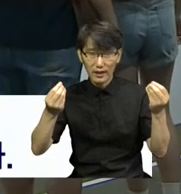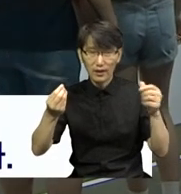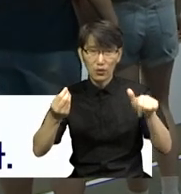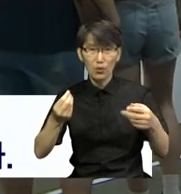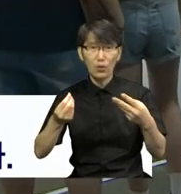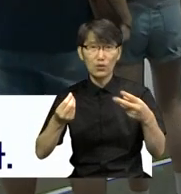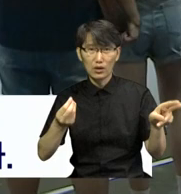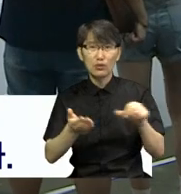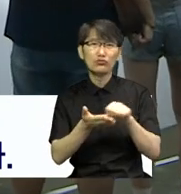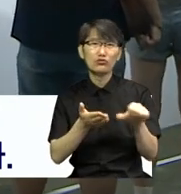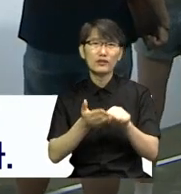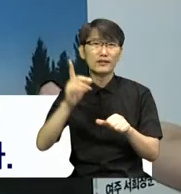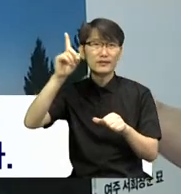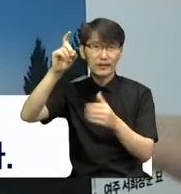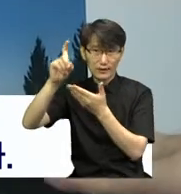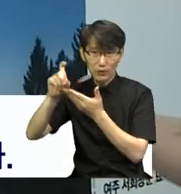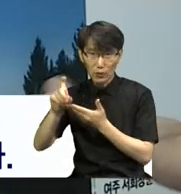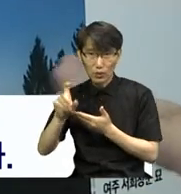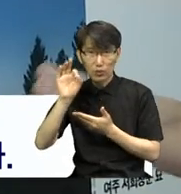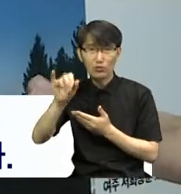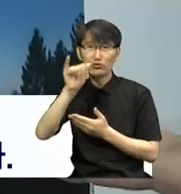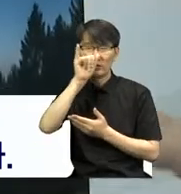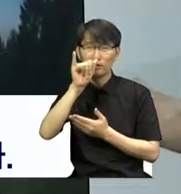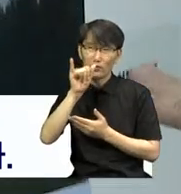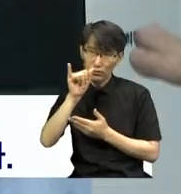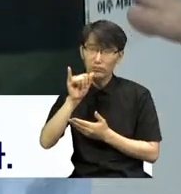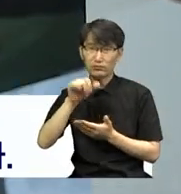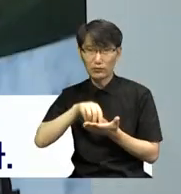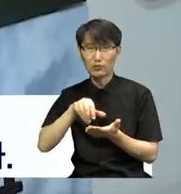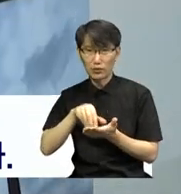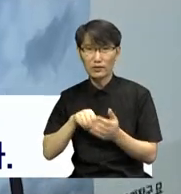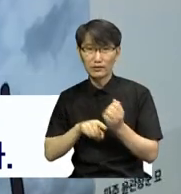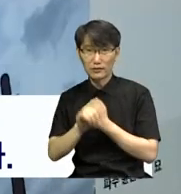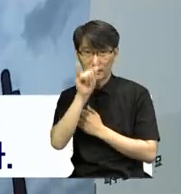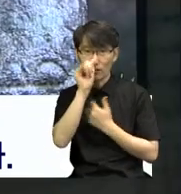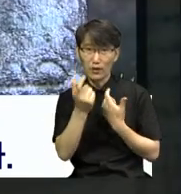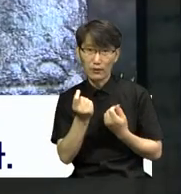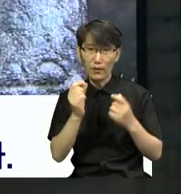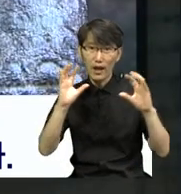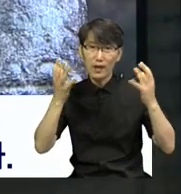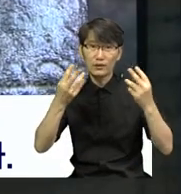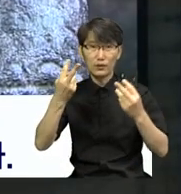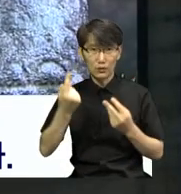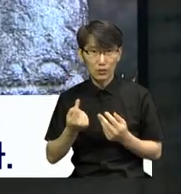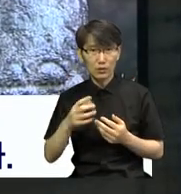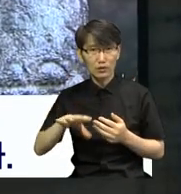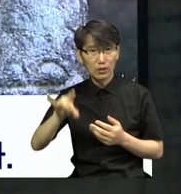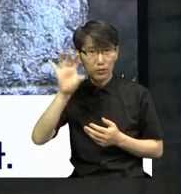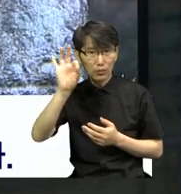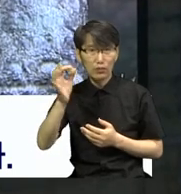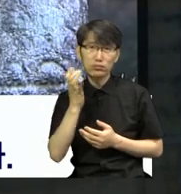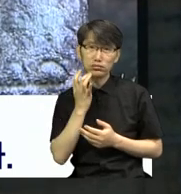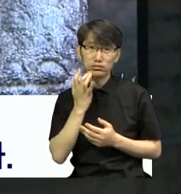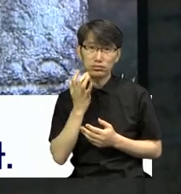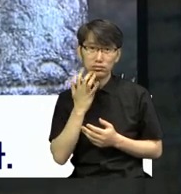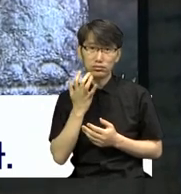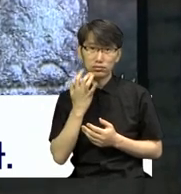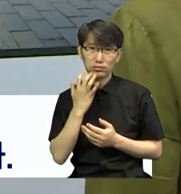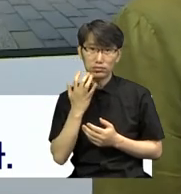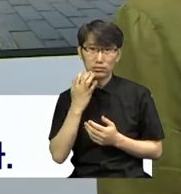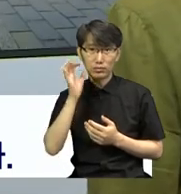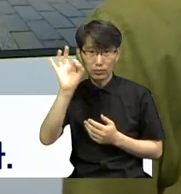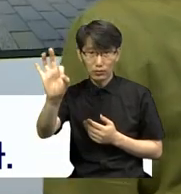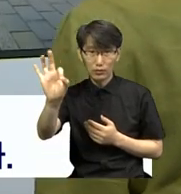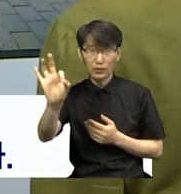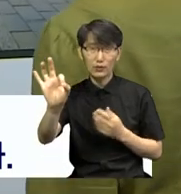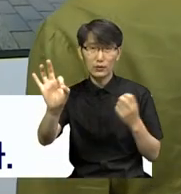이렇게 사진으로나마 볼 수 있어서 의미있는 것 같고요 아이들도 처음 보는 것들이 많았는데 신기하게